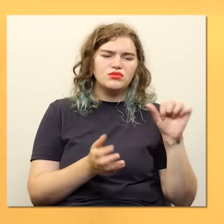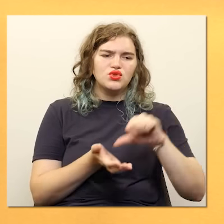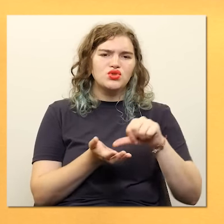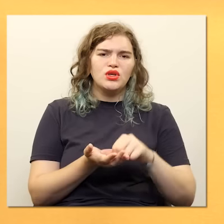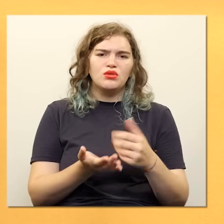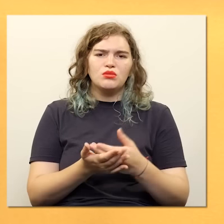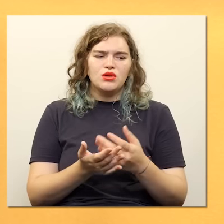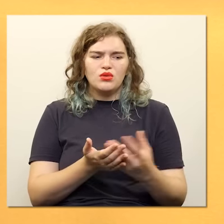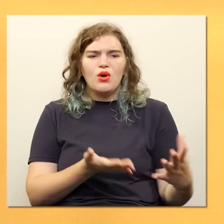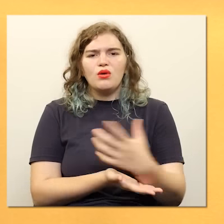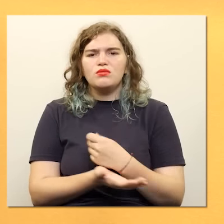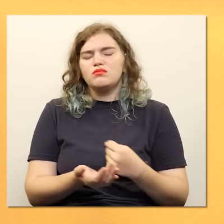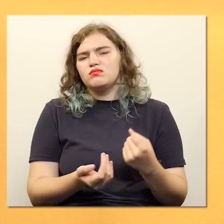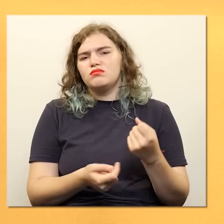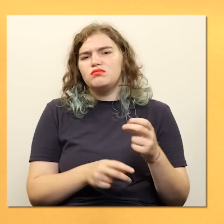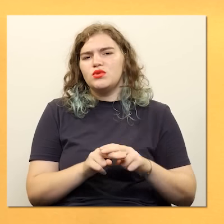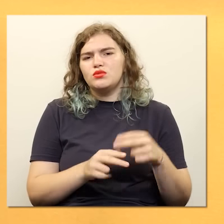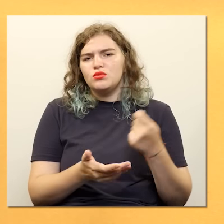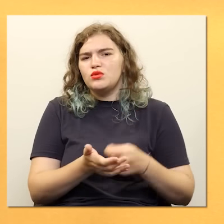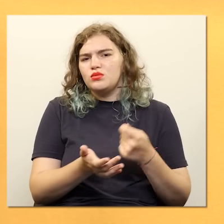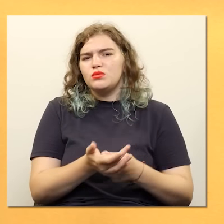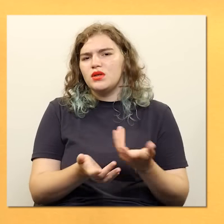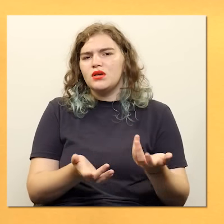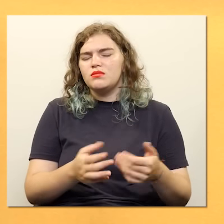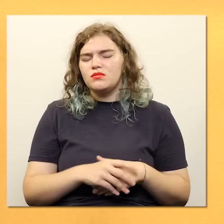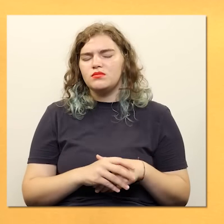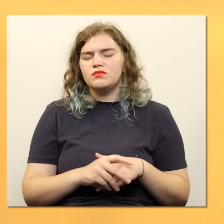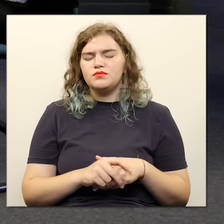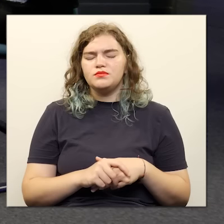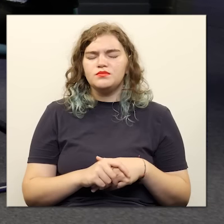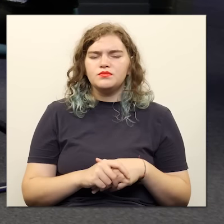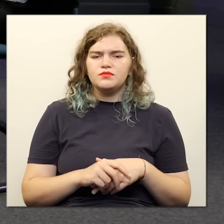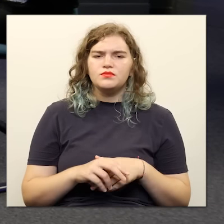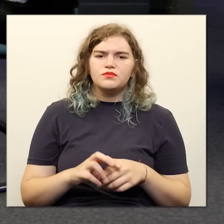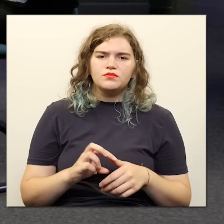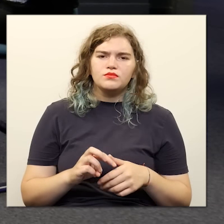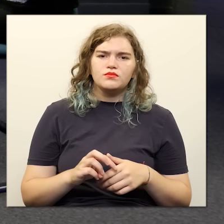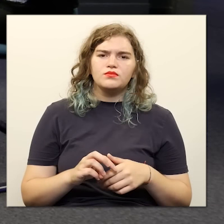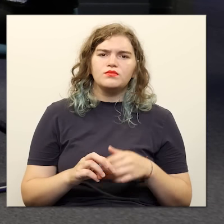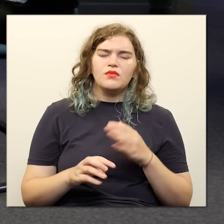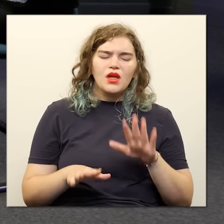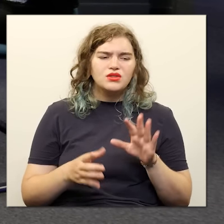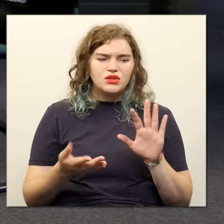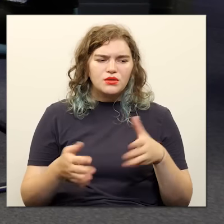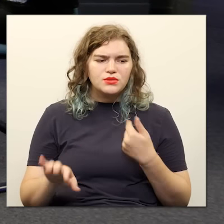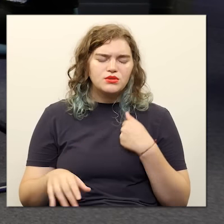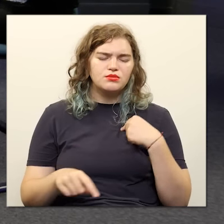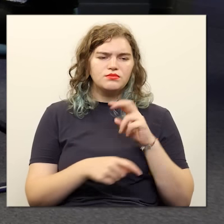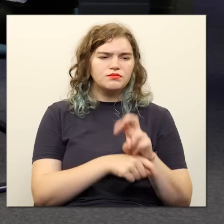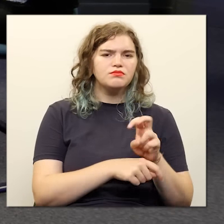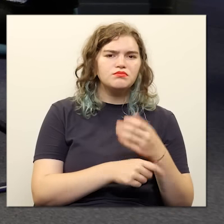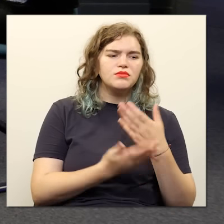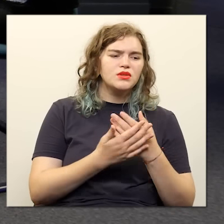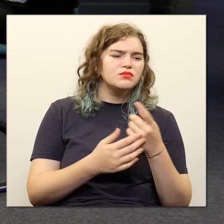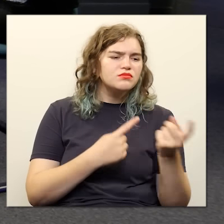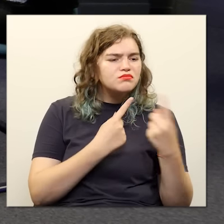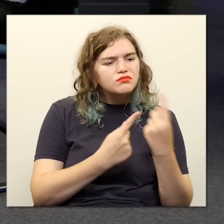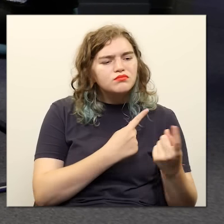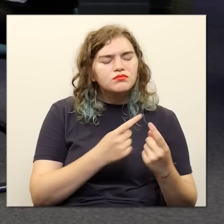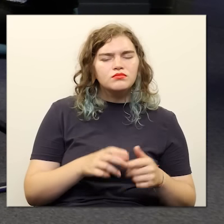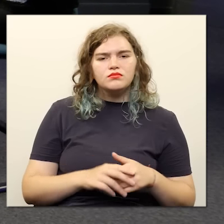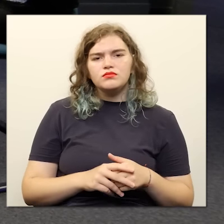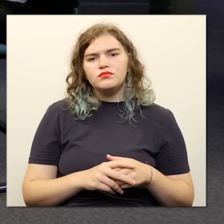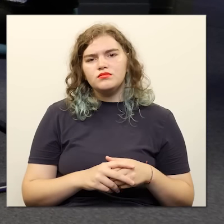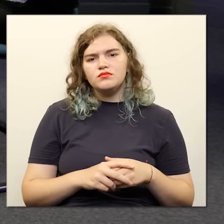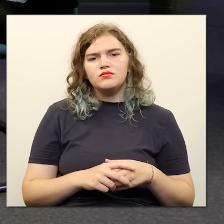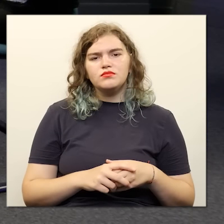la centru de care cumpărau cartoane și fier. Așa am început și am mers la ei.